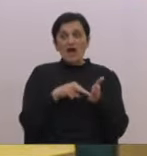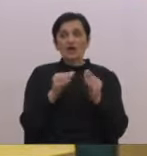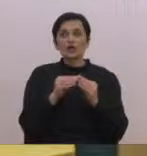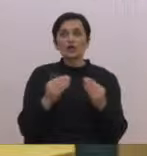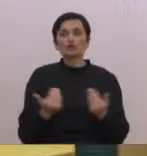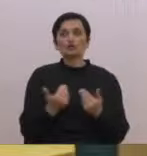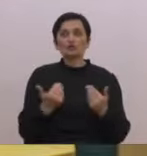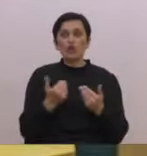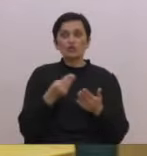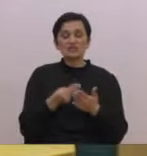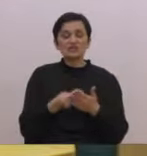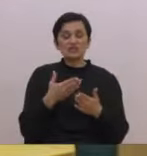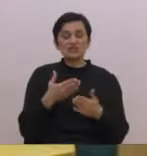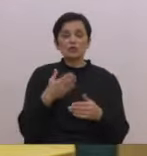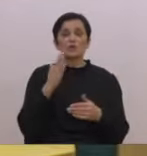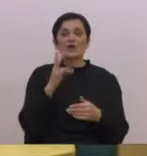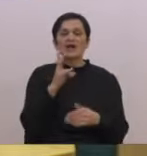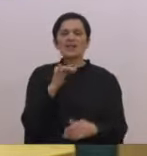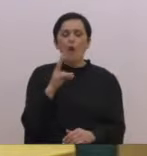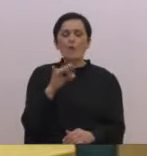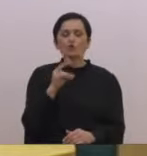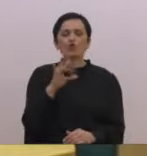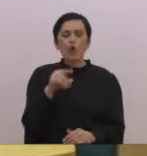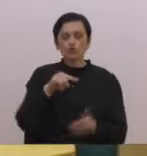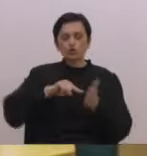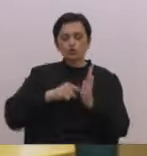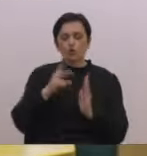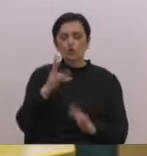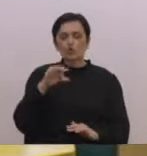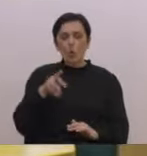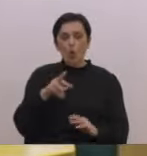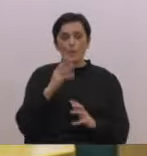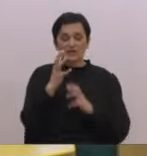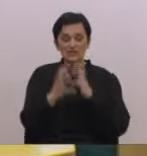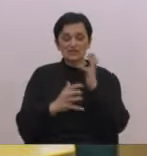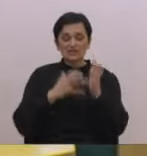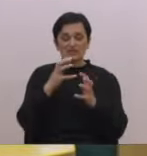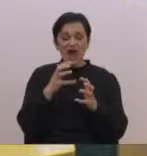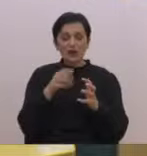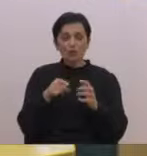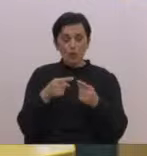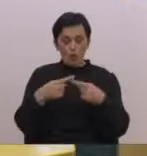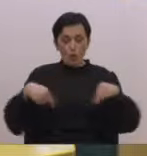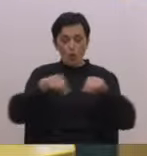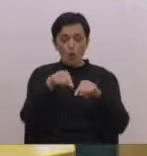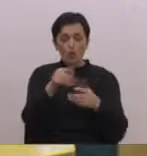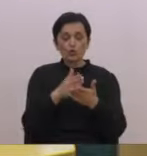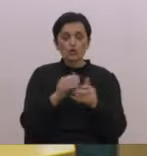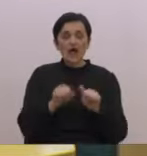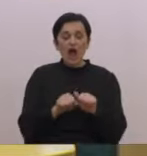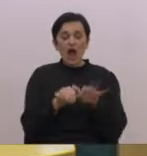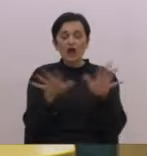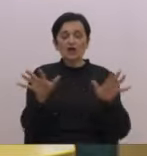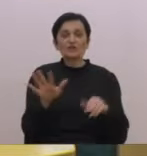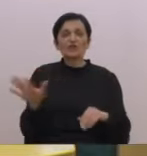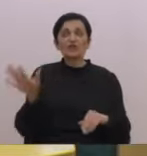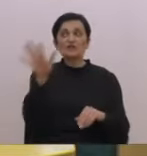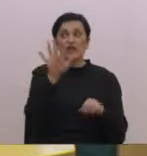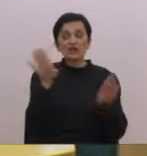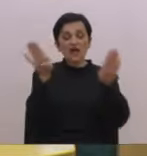ცხოვრების სიძულებს ქვეყანაში. Numbeo.com ეს არის საერთაშორისო გამოცემა და ორგანიზაცია, რომელიც აქვეყნებს ყველა ქვეყანაში